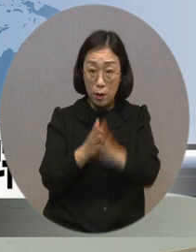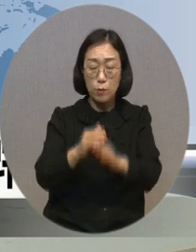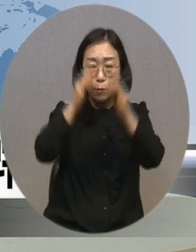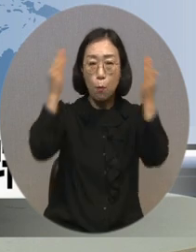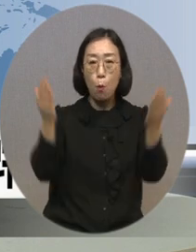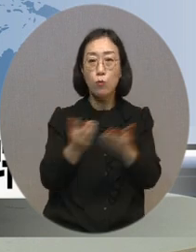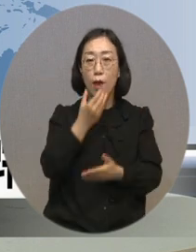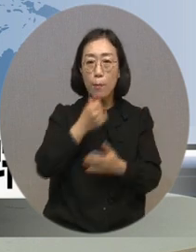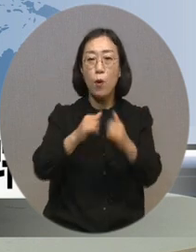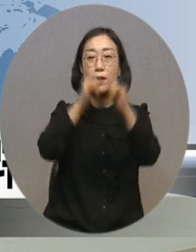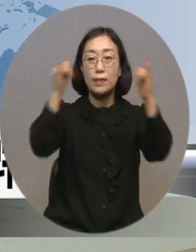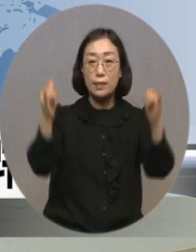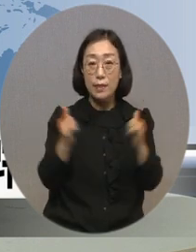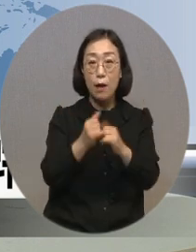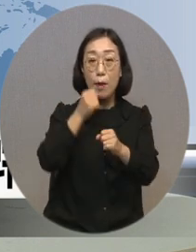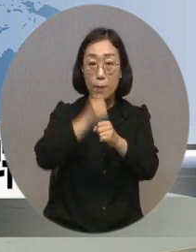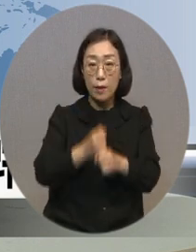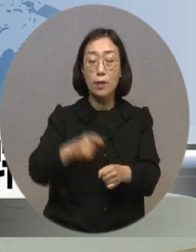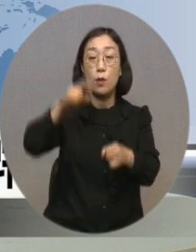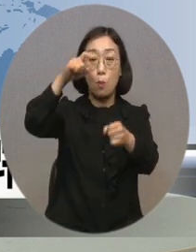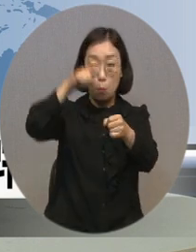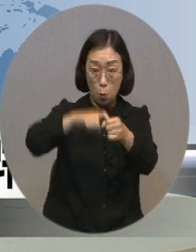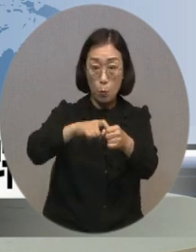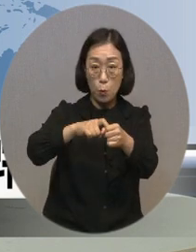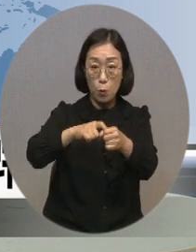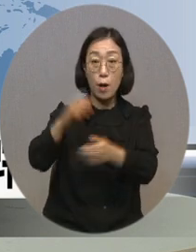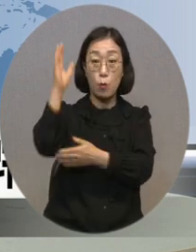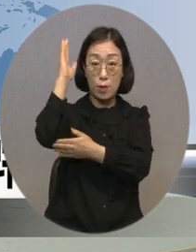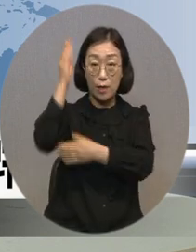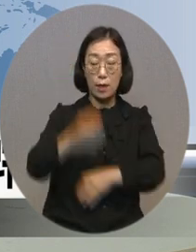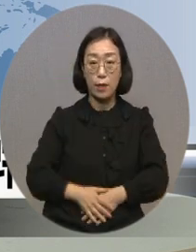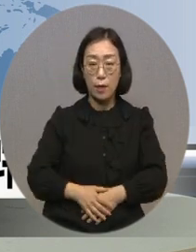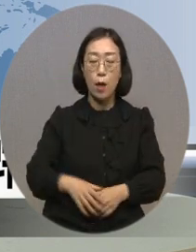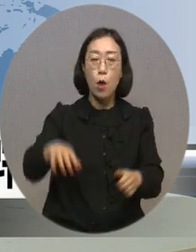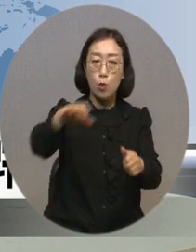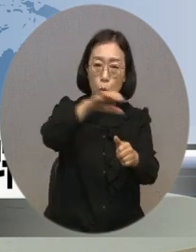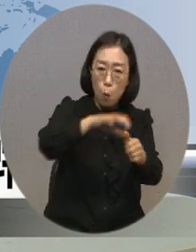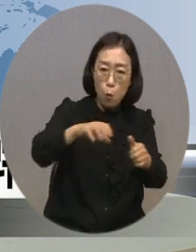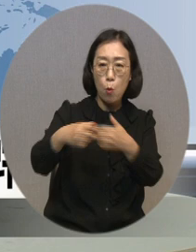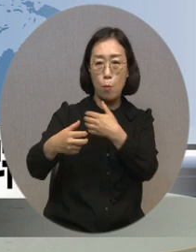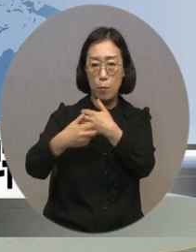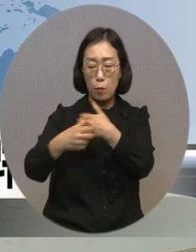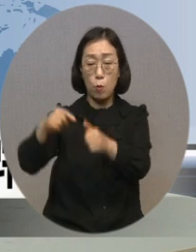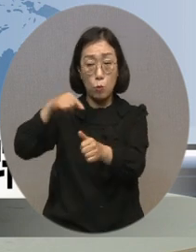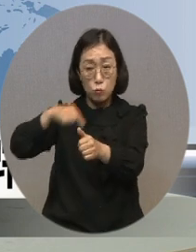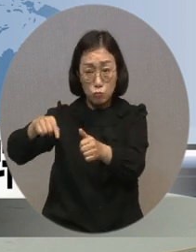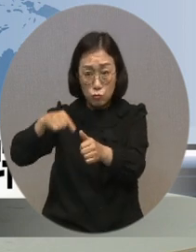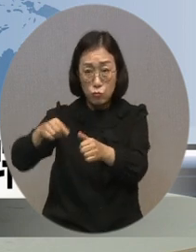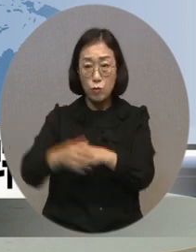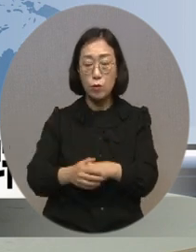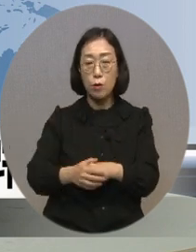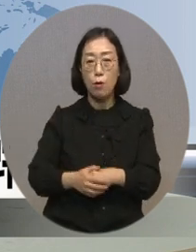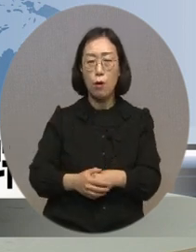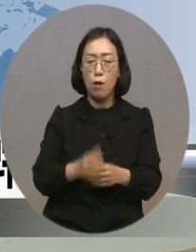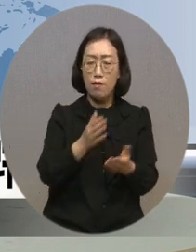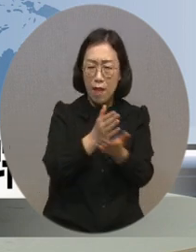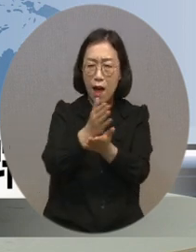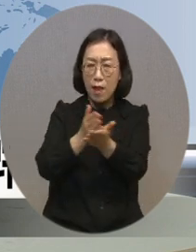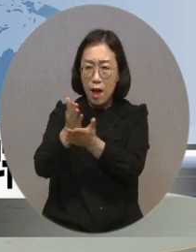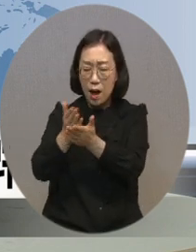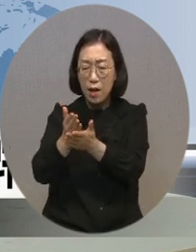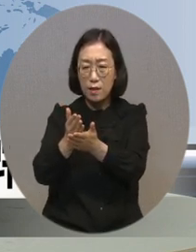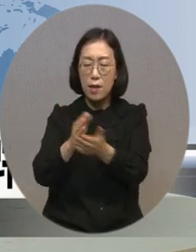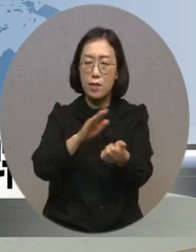행복한 사회를 만드는 것을 국정 목표로 삼고 있다며 돌봄, 의료, 교육 등 이 전 분야에 걸쳐